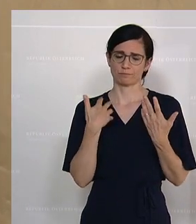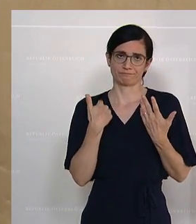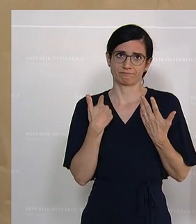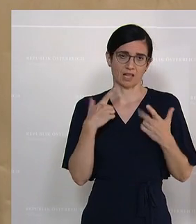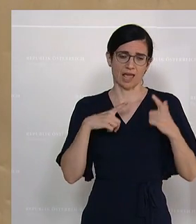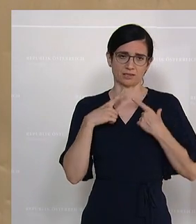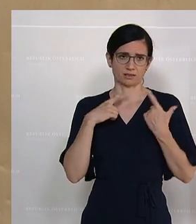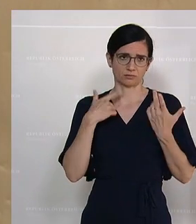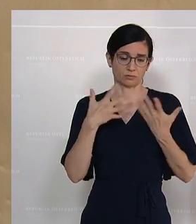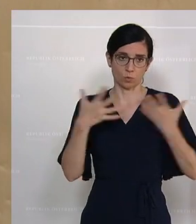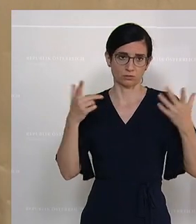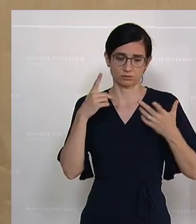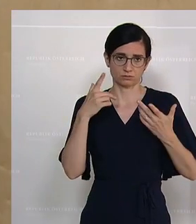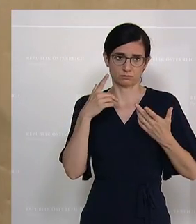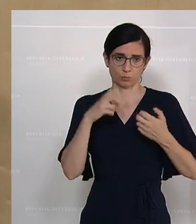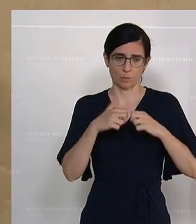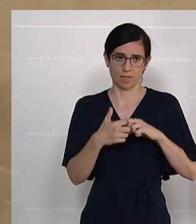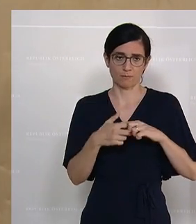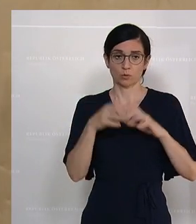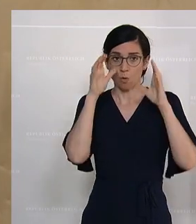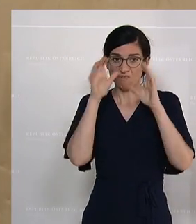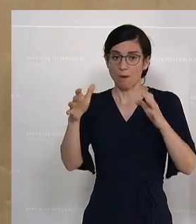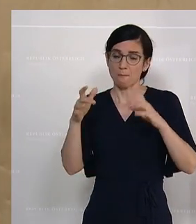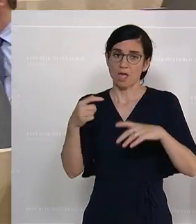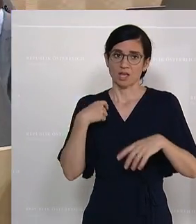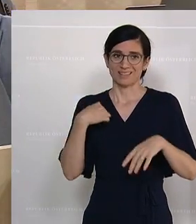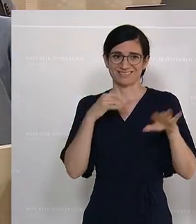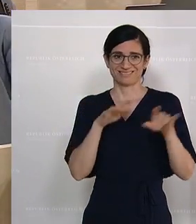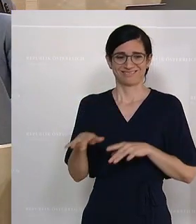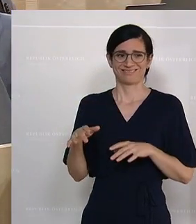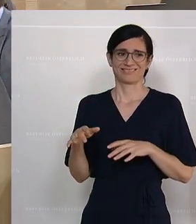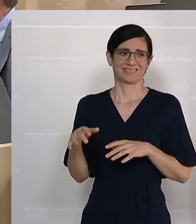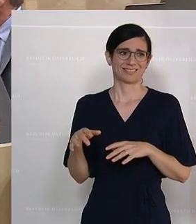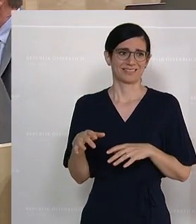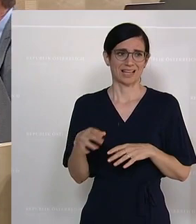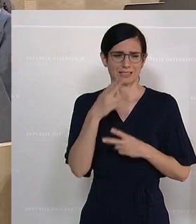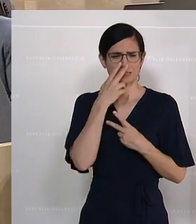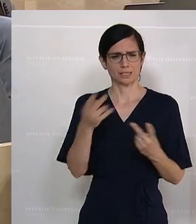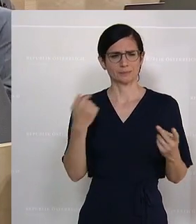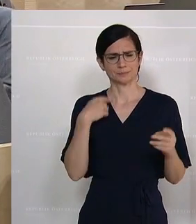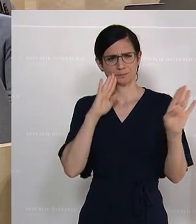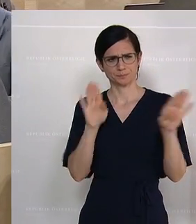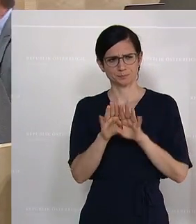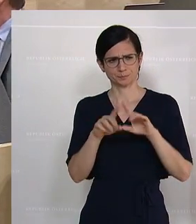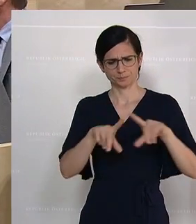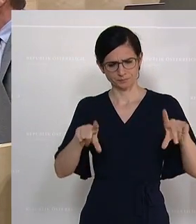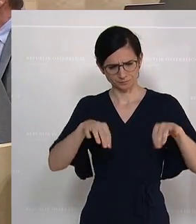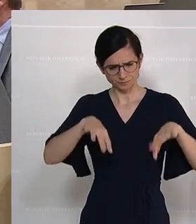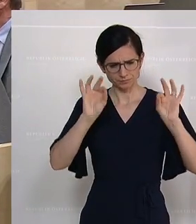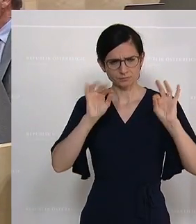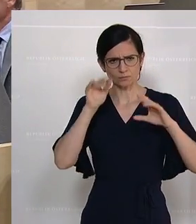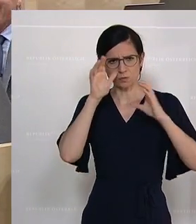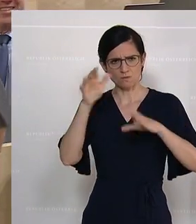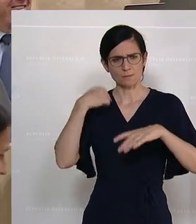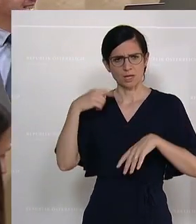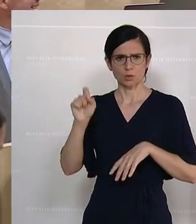noch da kommt der sap noch ins rennen wir haben dazu felix einen zeitungsartikel gefolgt vom vp